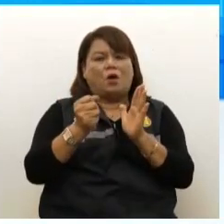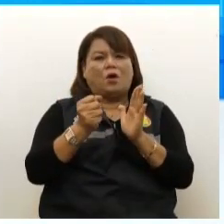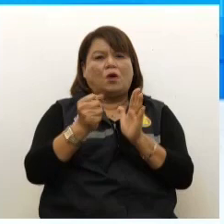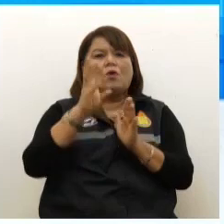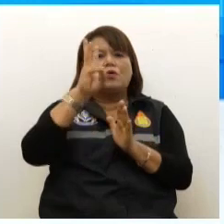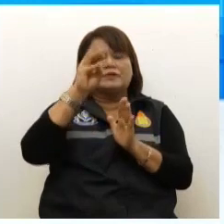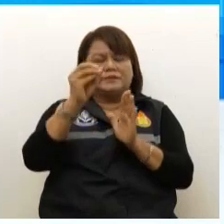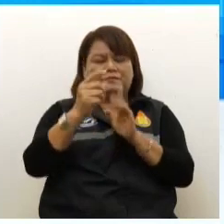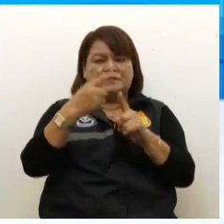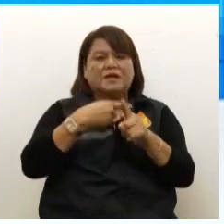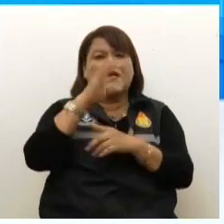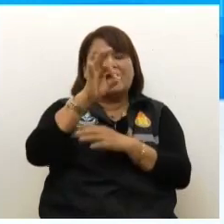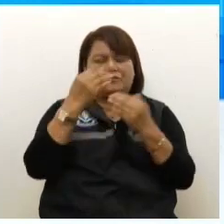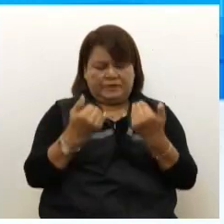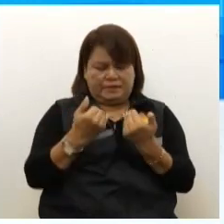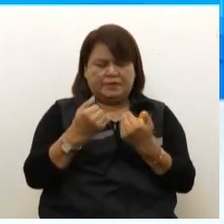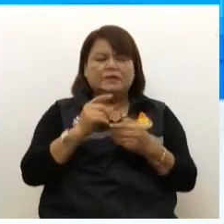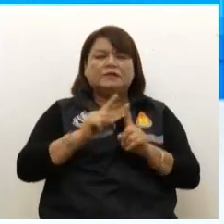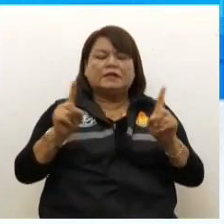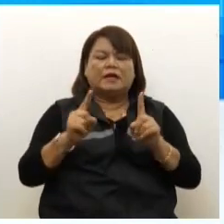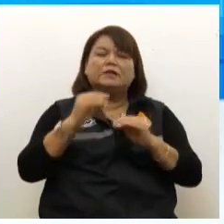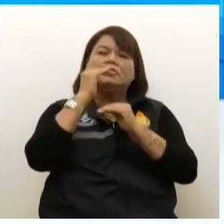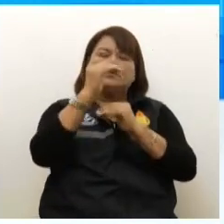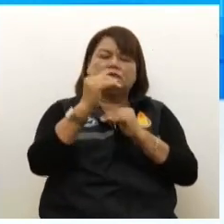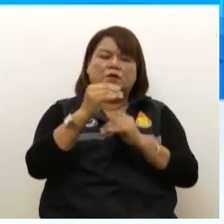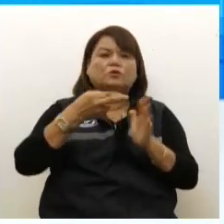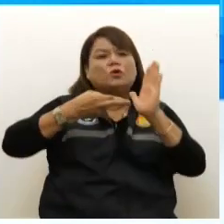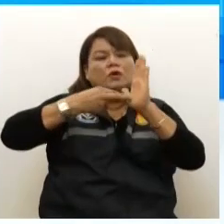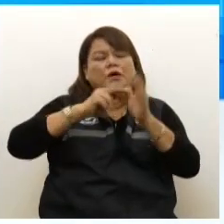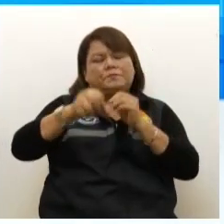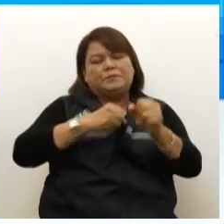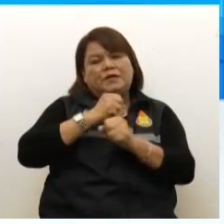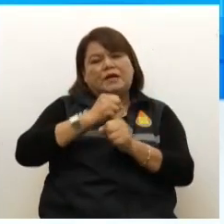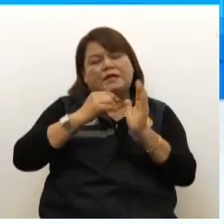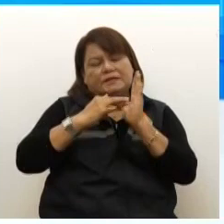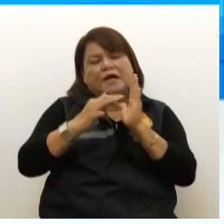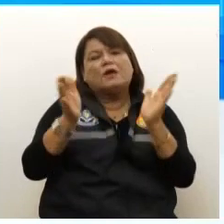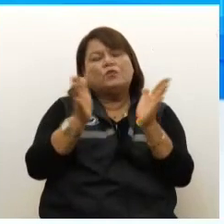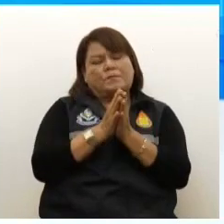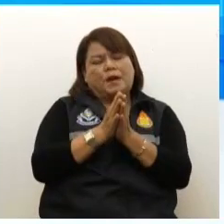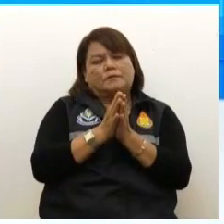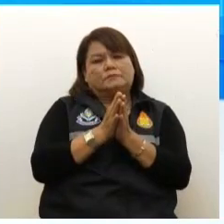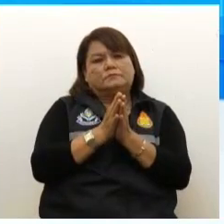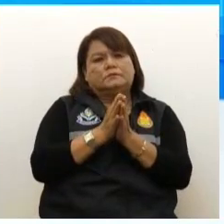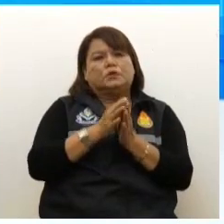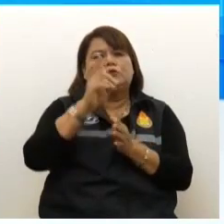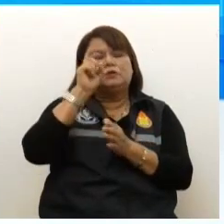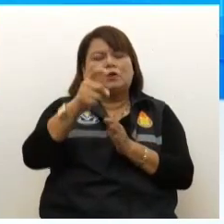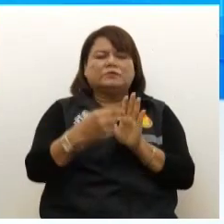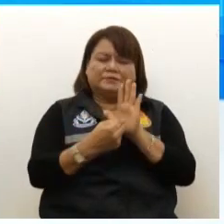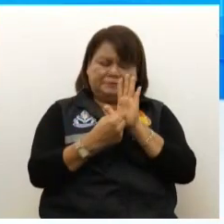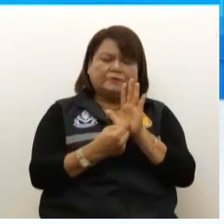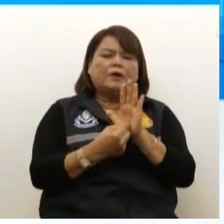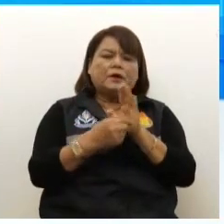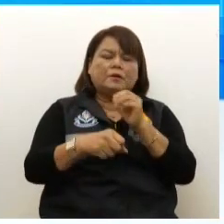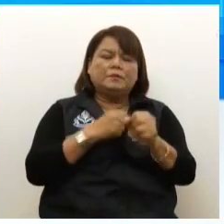าก็ตามแต่อย่างไรก็ตามก็อยู่ในช่วงที่เราจะต้องได้เริ่มต้นปีการศึกษาร่วมกันก็คงจะเน้นย้ำว่าในปี